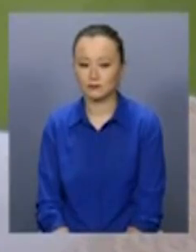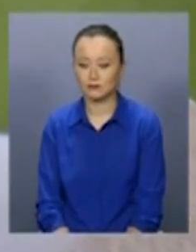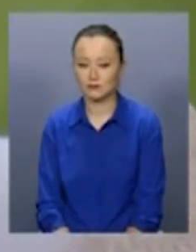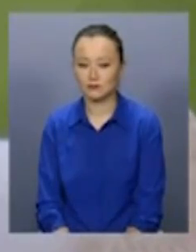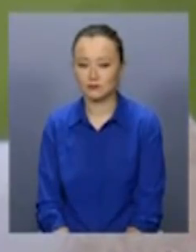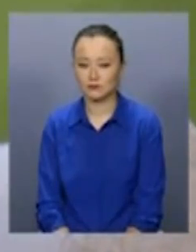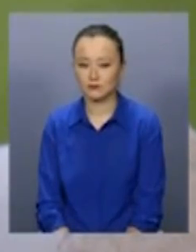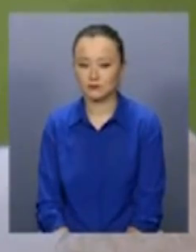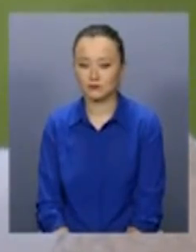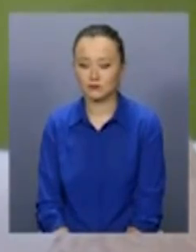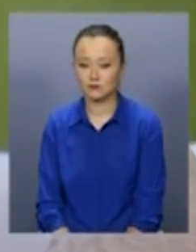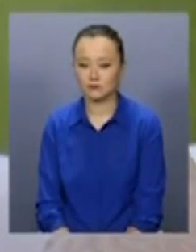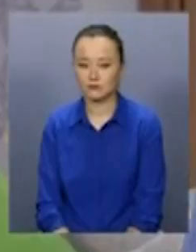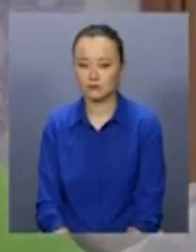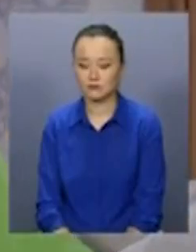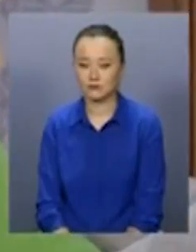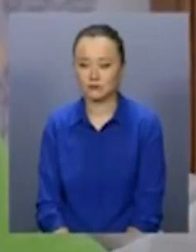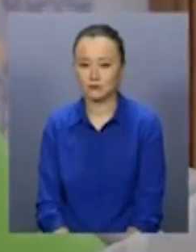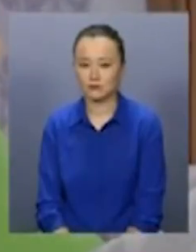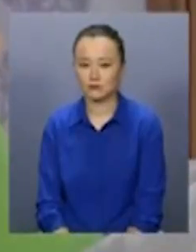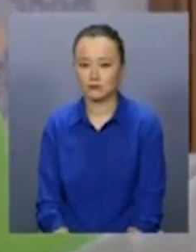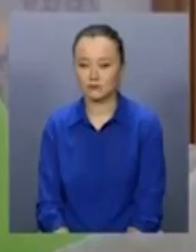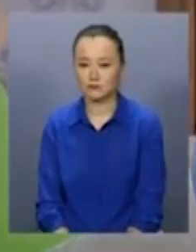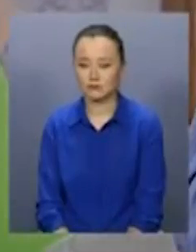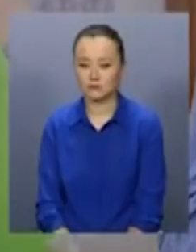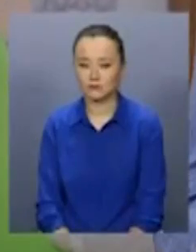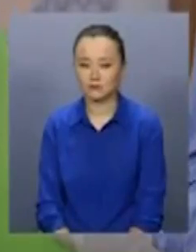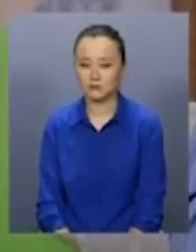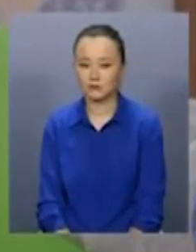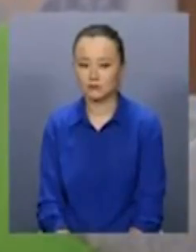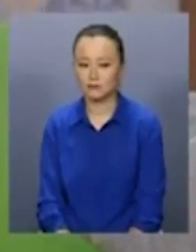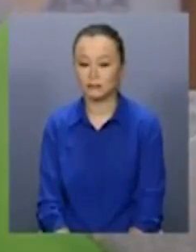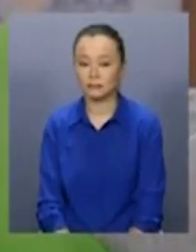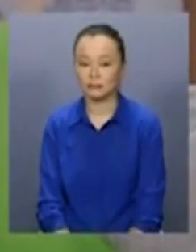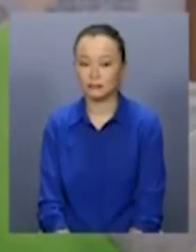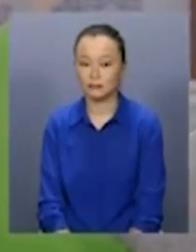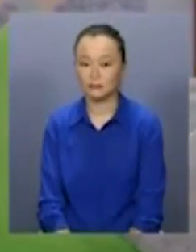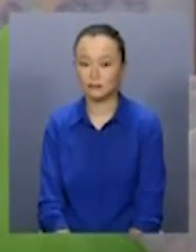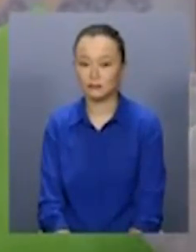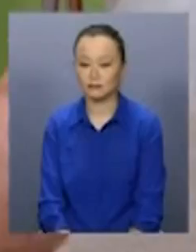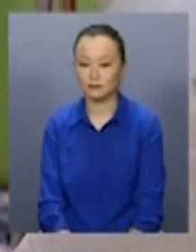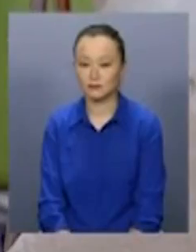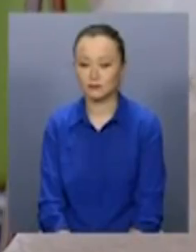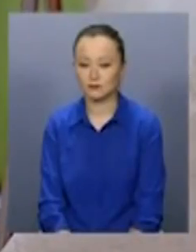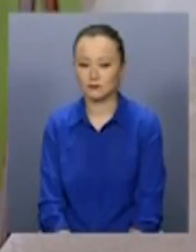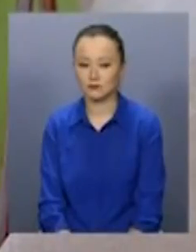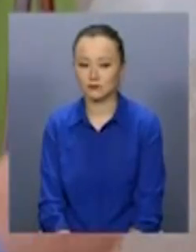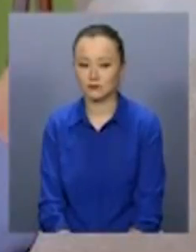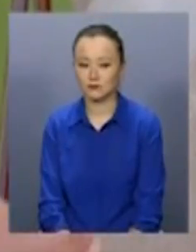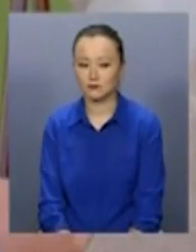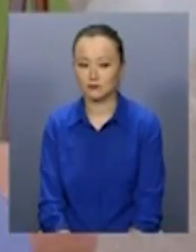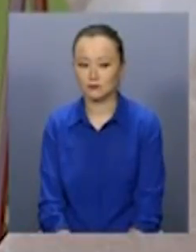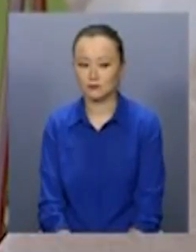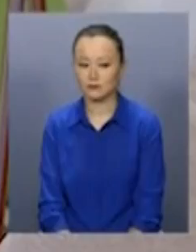Қайда Жангүлім жайнатаң нұрым, өмір серігім